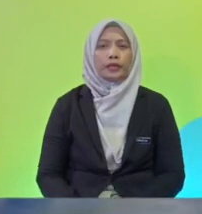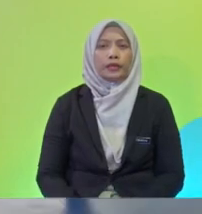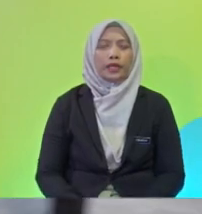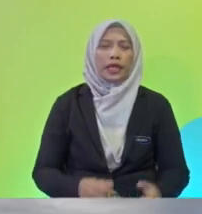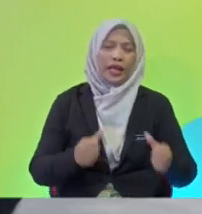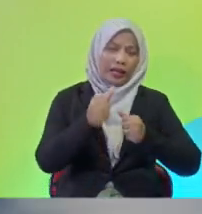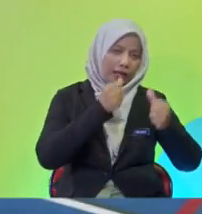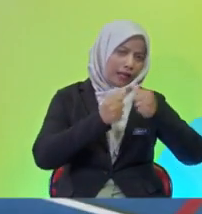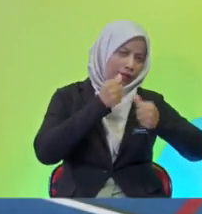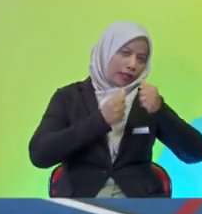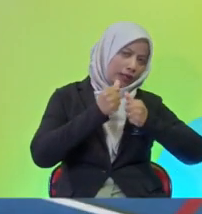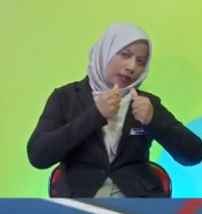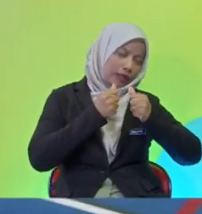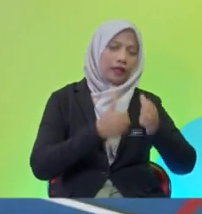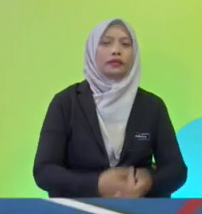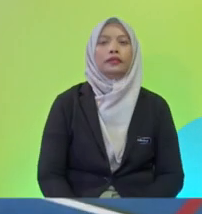Okey, kita pegang bola, bola.